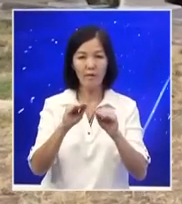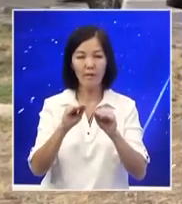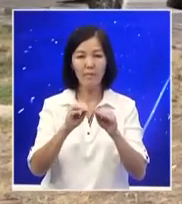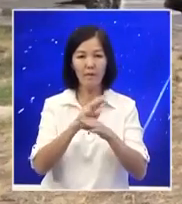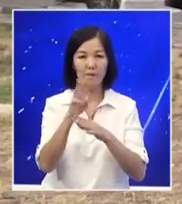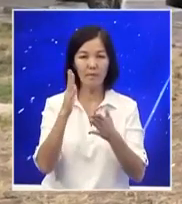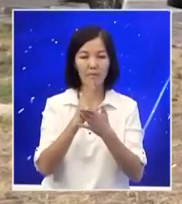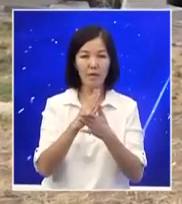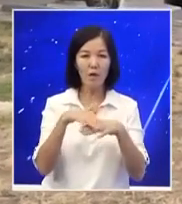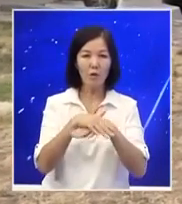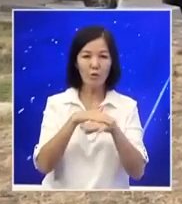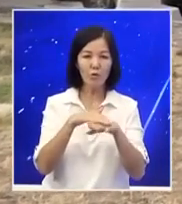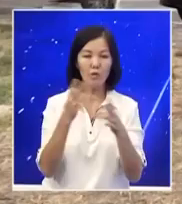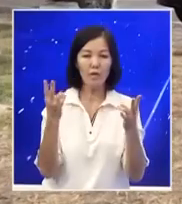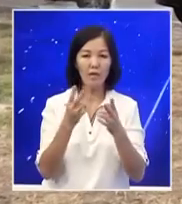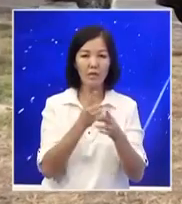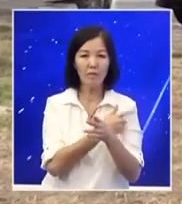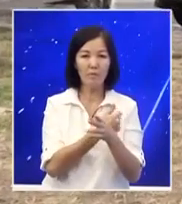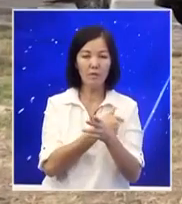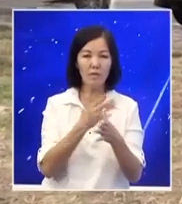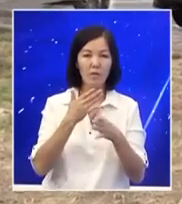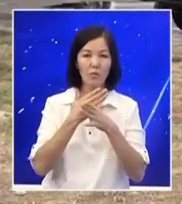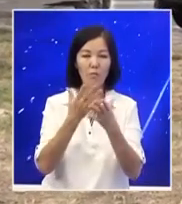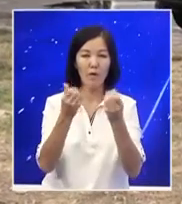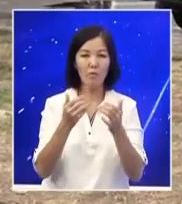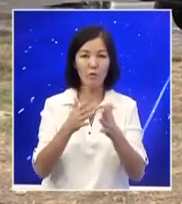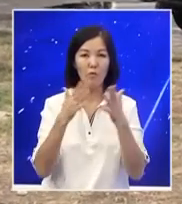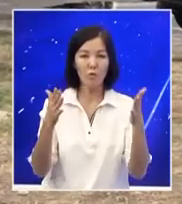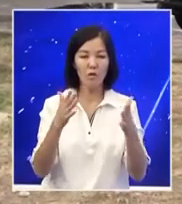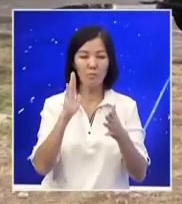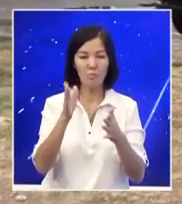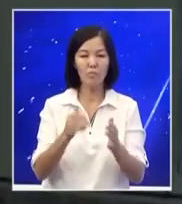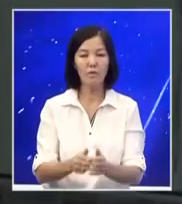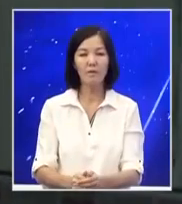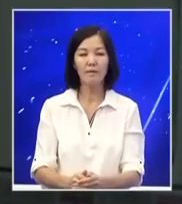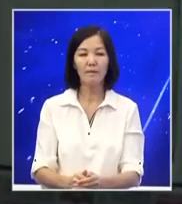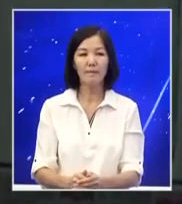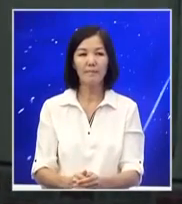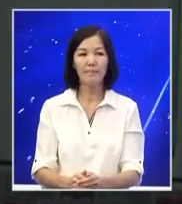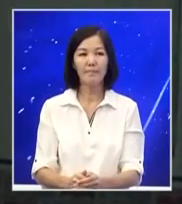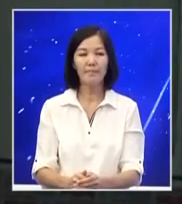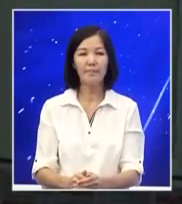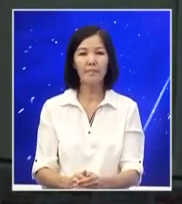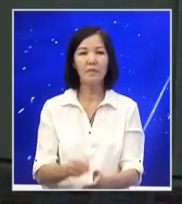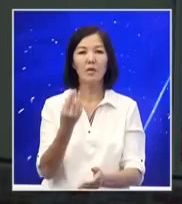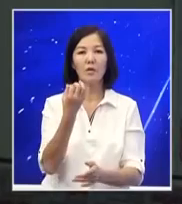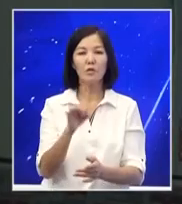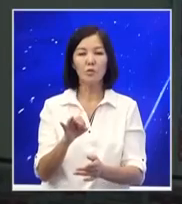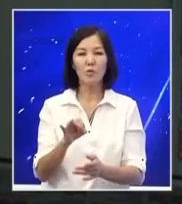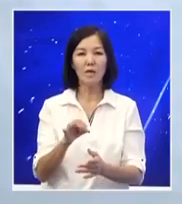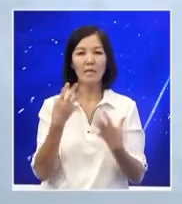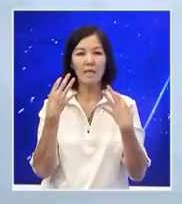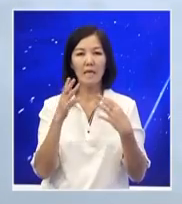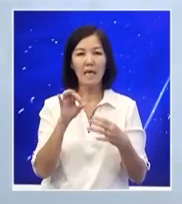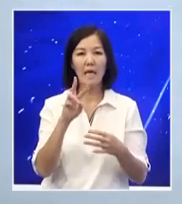орталық тұрғындардың қажетті медициналық көмек алуына үлкен сеп болады деп ойлаймын. Алексей Цой еркін дәрігерлік амбулаториясына